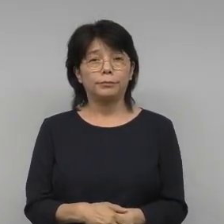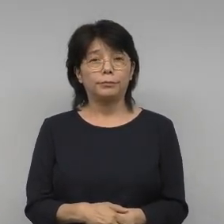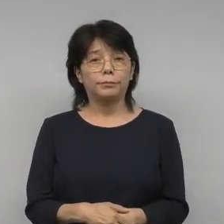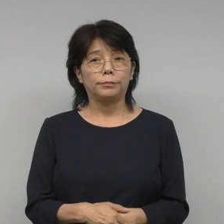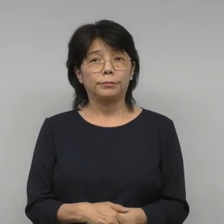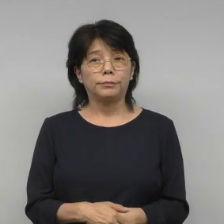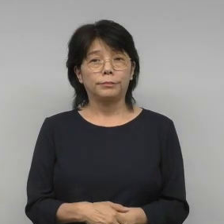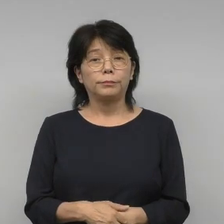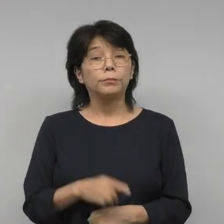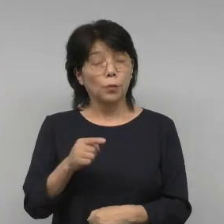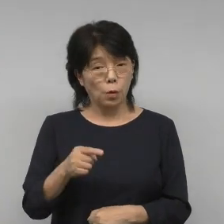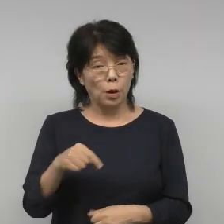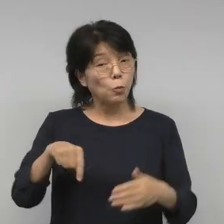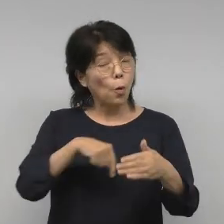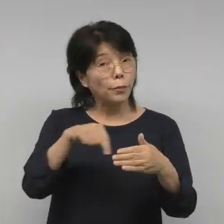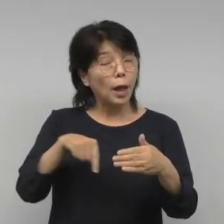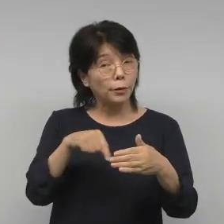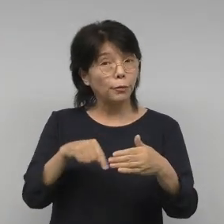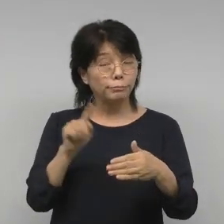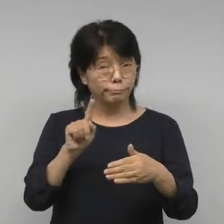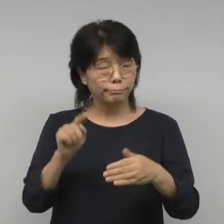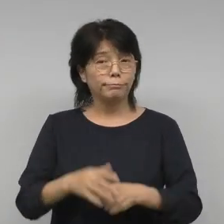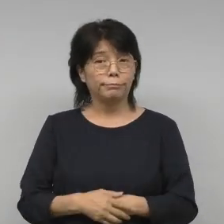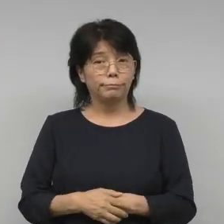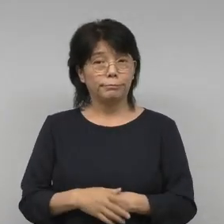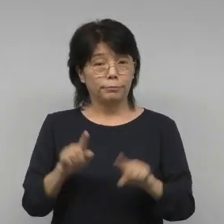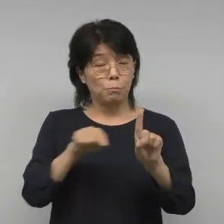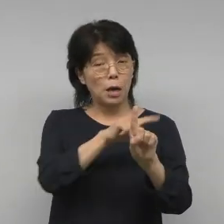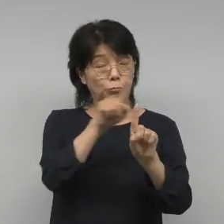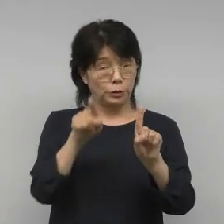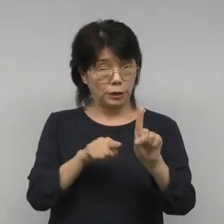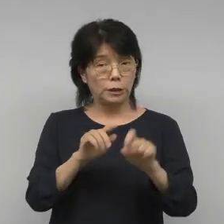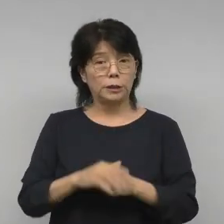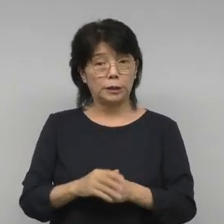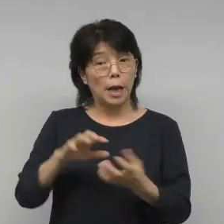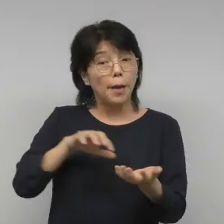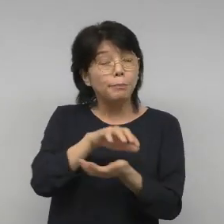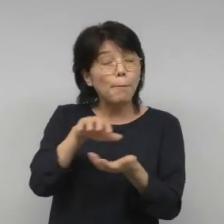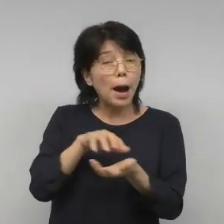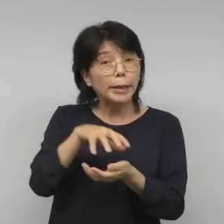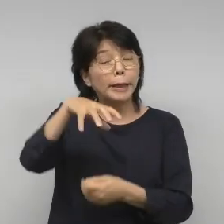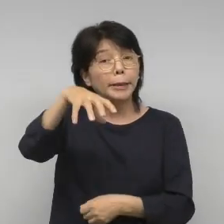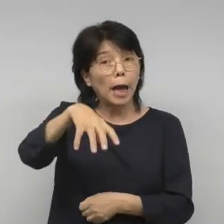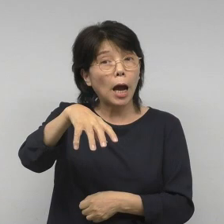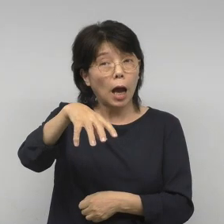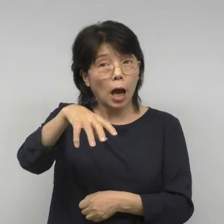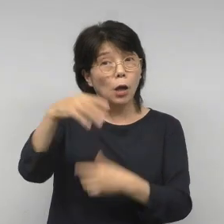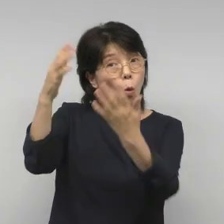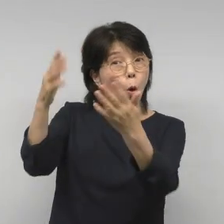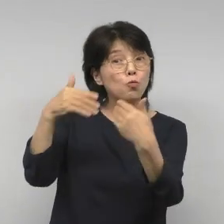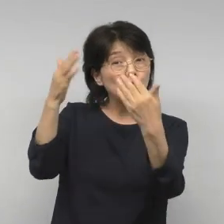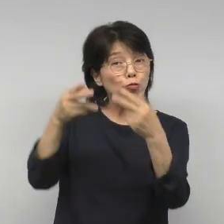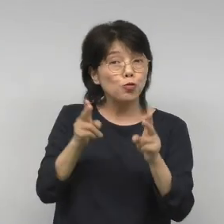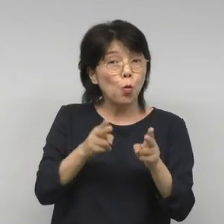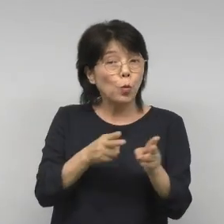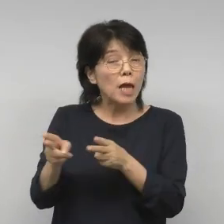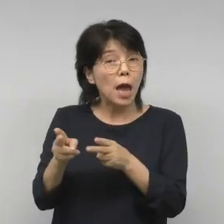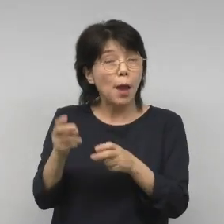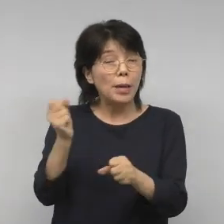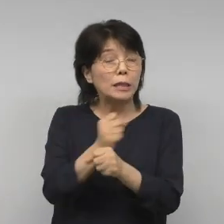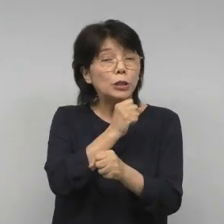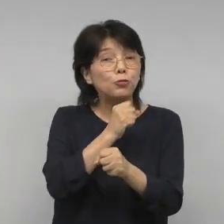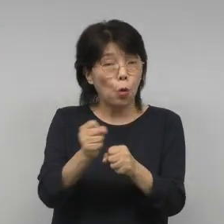こちらの予算の概要でありますが、まず丸1、タマリーナの空調整備事業ということ